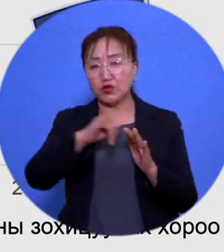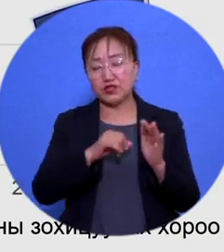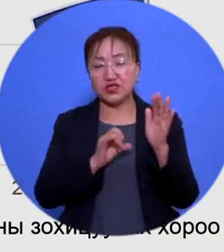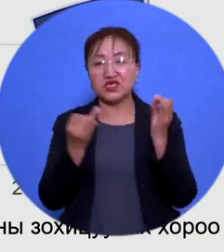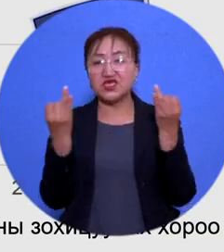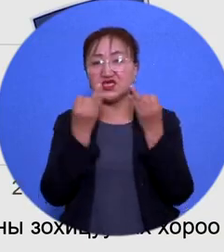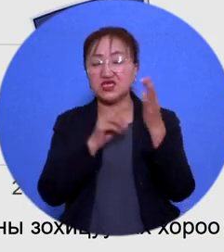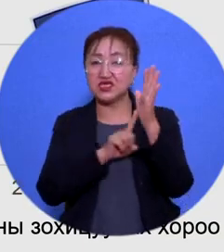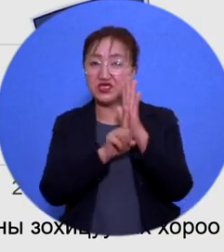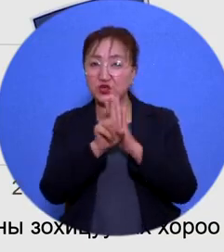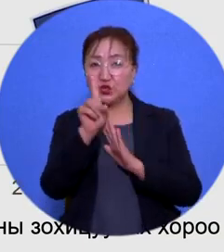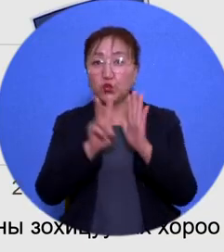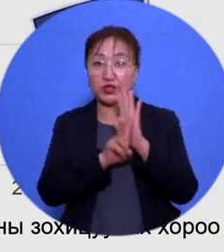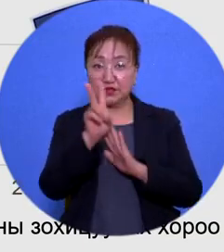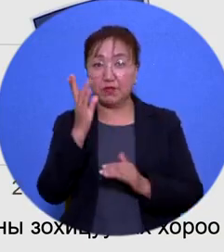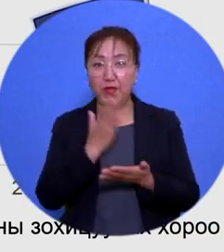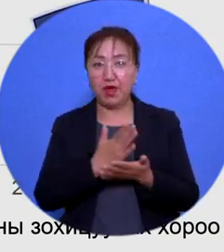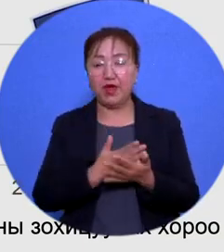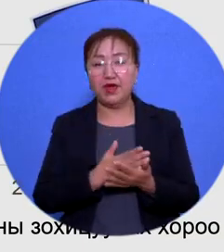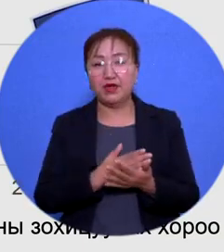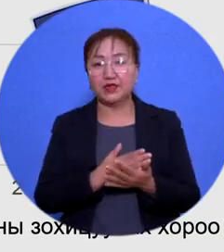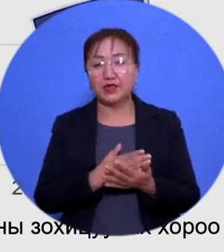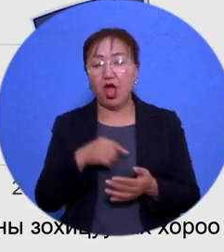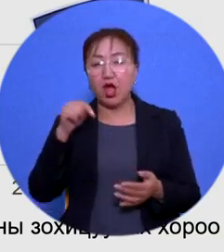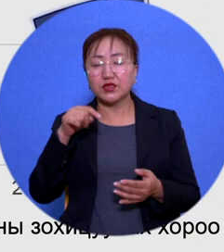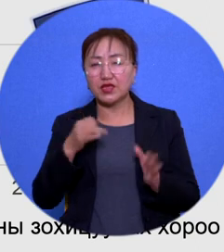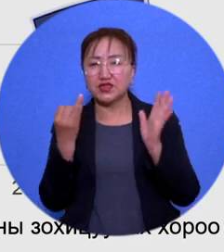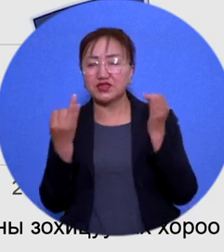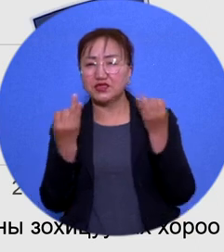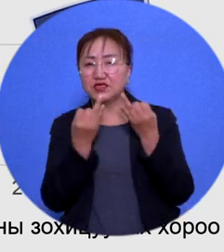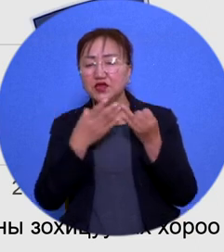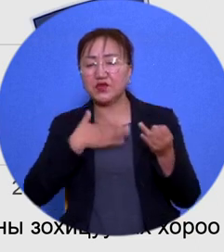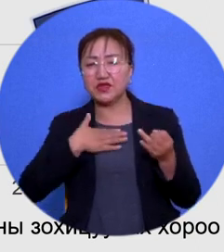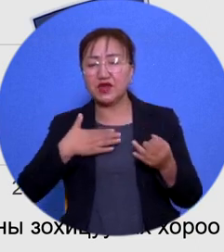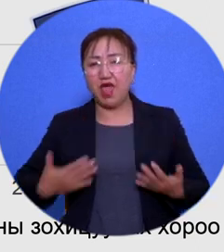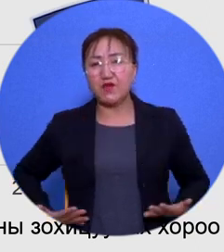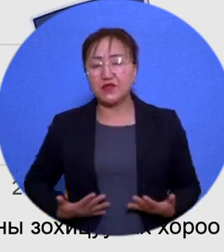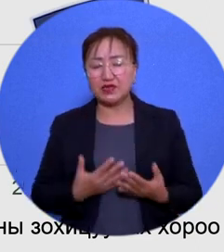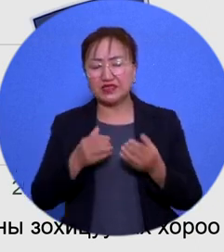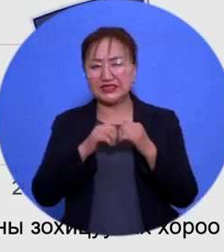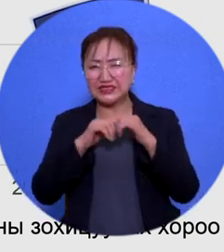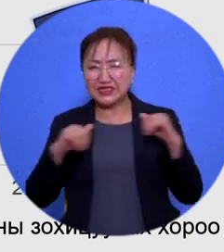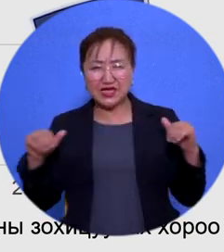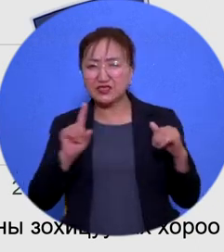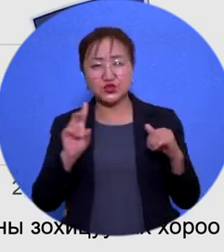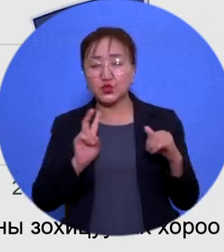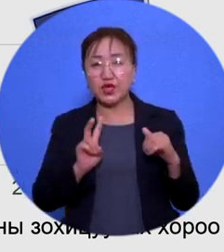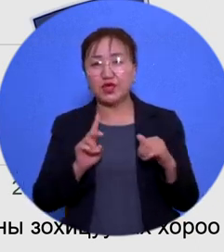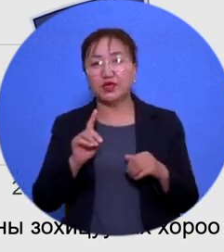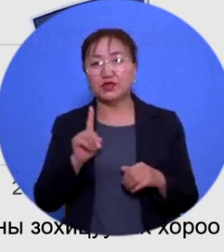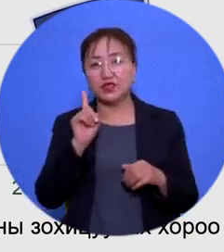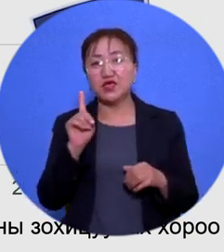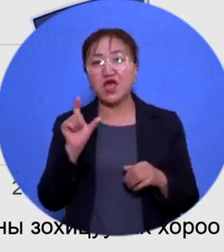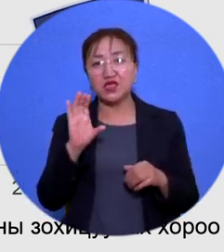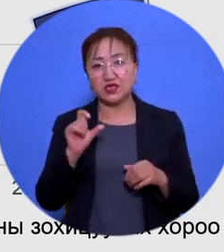эхэлсэн. За өнөөдөр бол интернет маань бидний амьдралын одоо салшгүй нэг хэсэг болсон байгаа. За